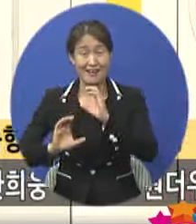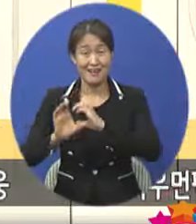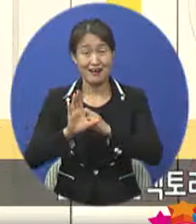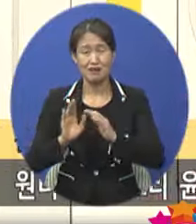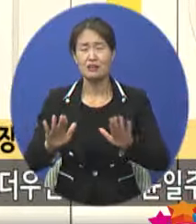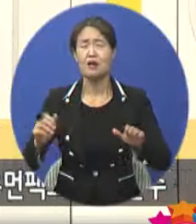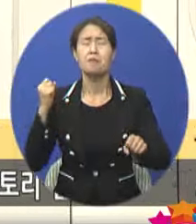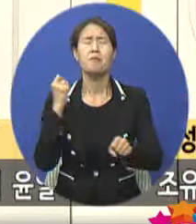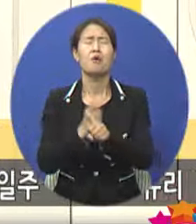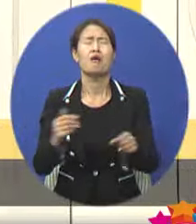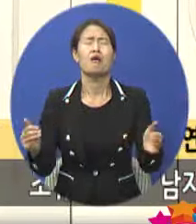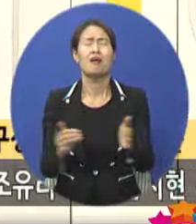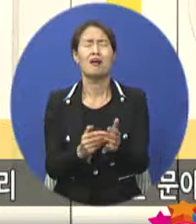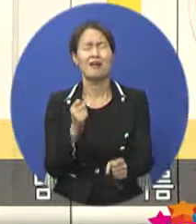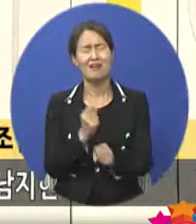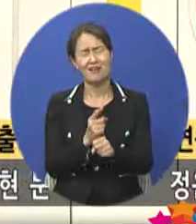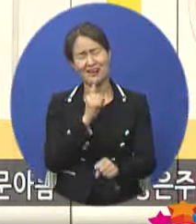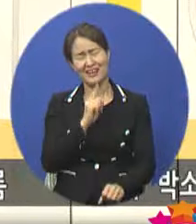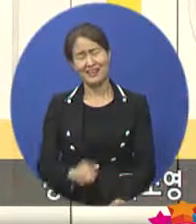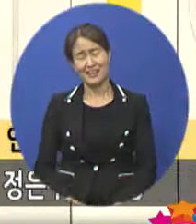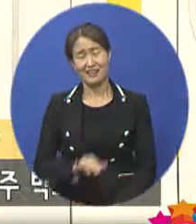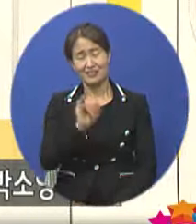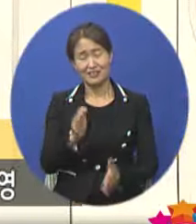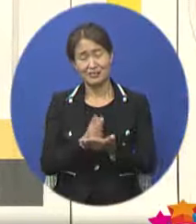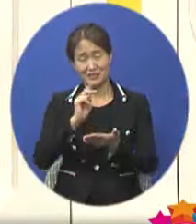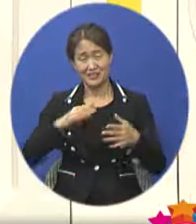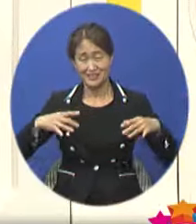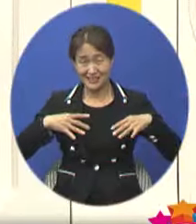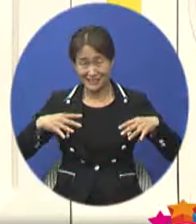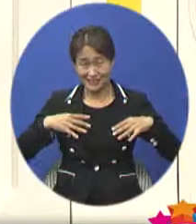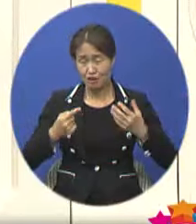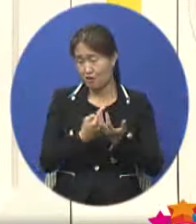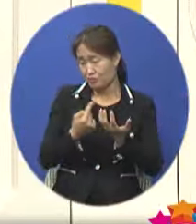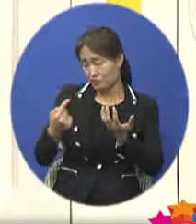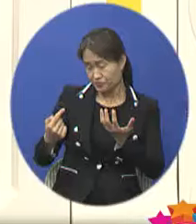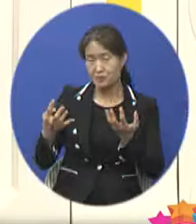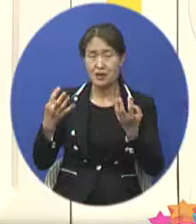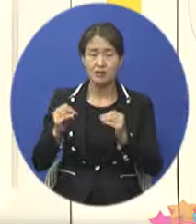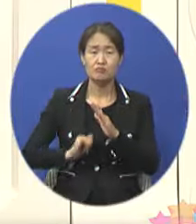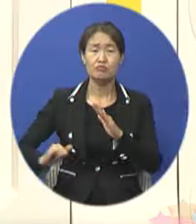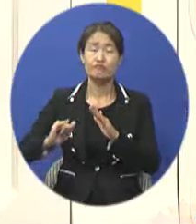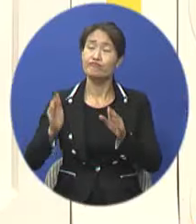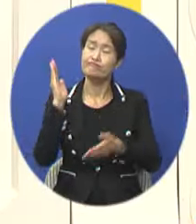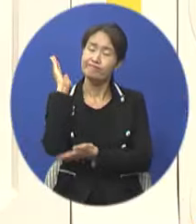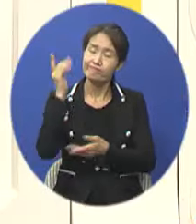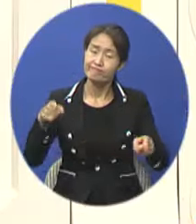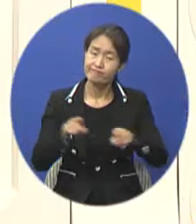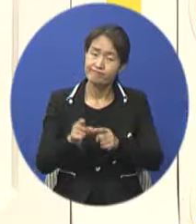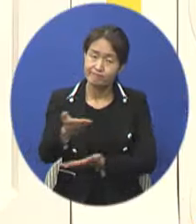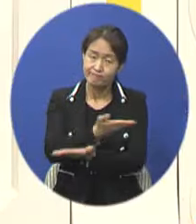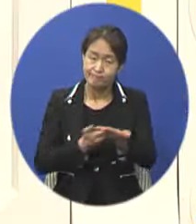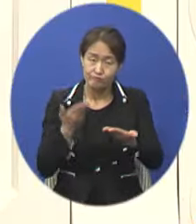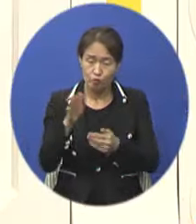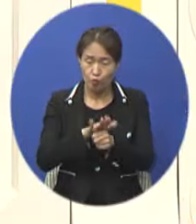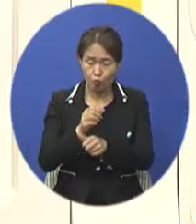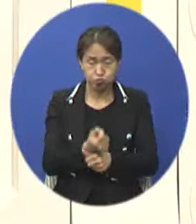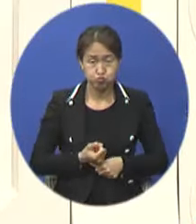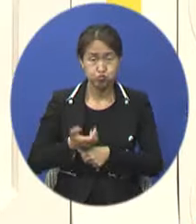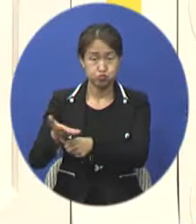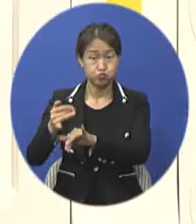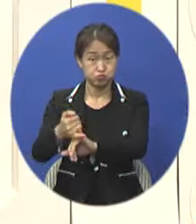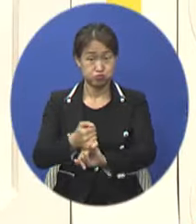또 인사드려야 될 시간이 돌아왔는데요. 네. 우리 전국 나눔 노래자랑은 소외된 많은 가정들의 이야기를 함께 나누고 도움의